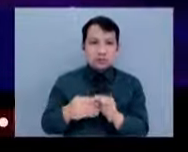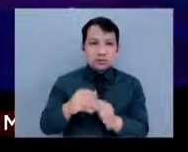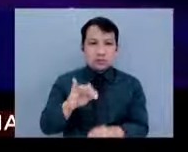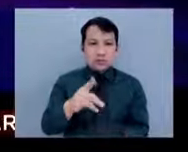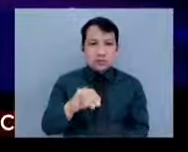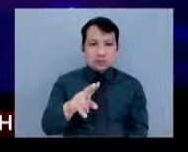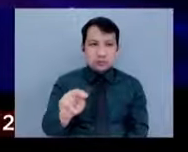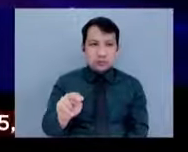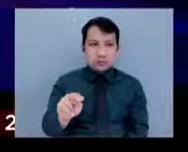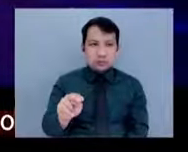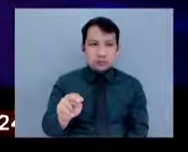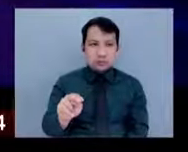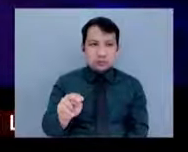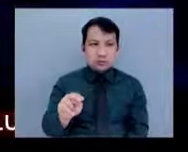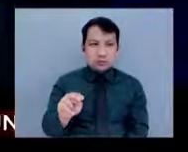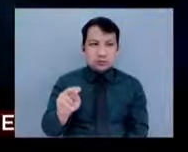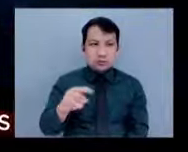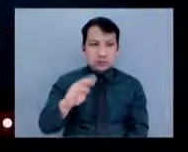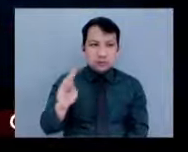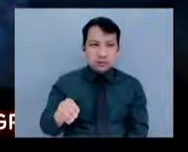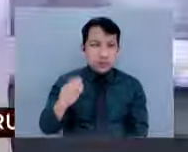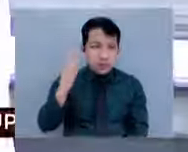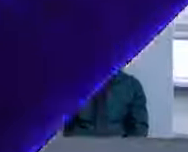Smart Araneta Coliseum.